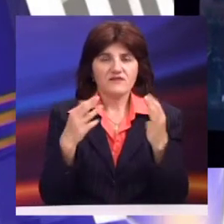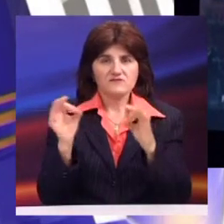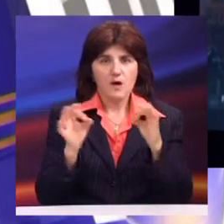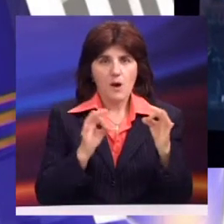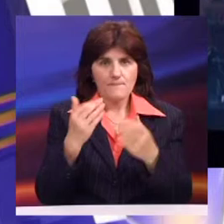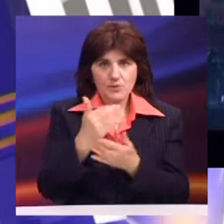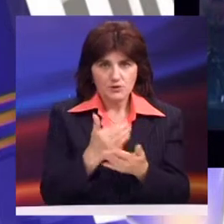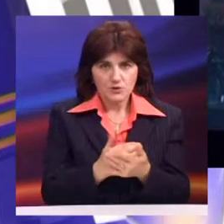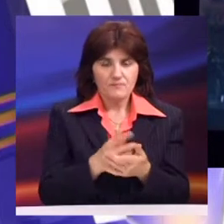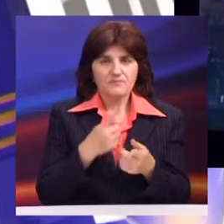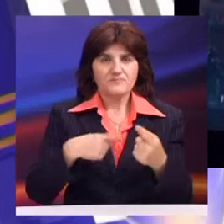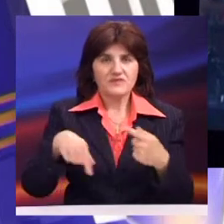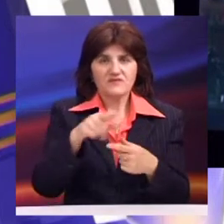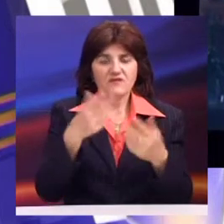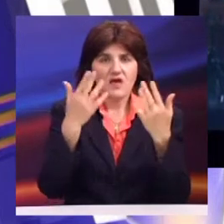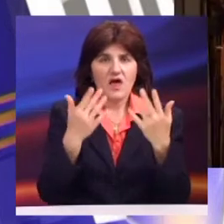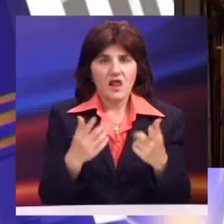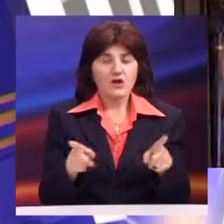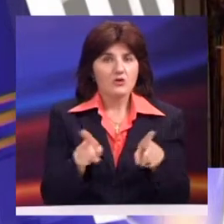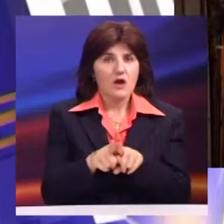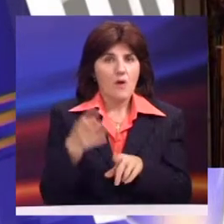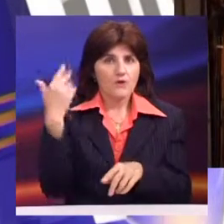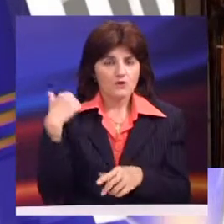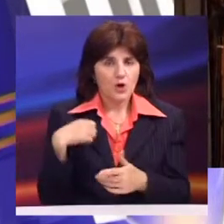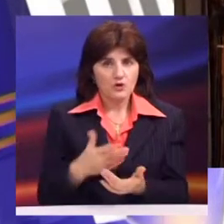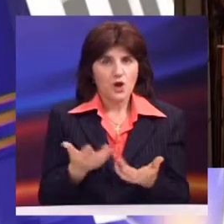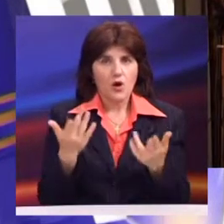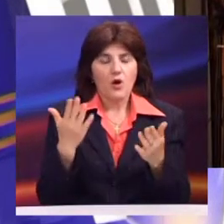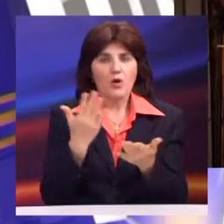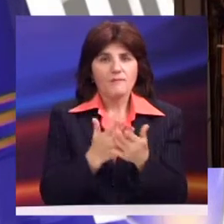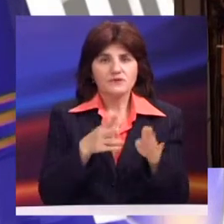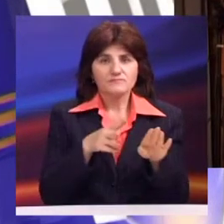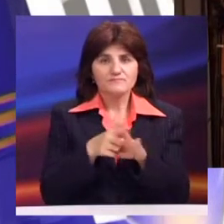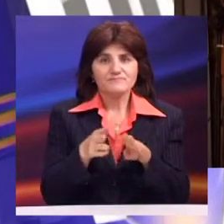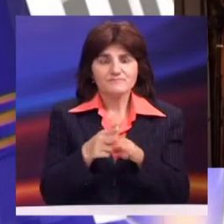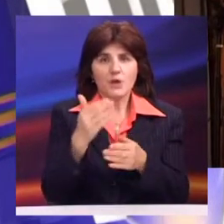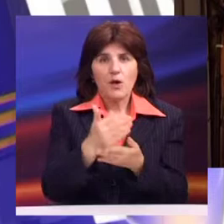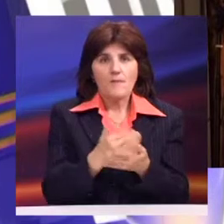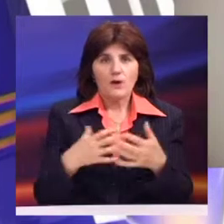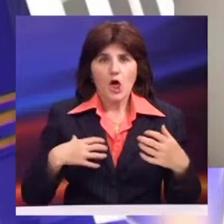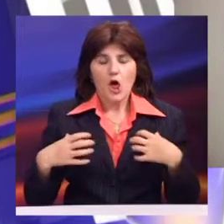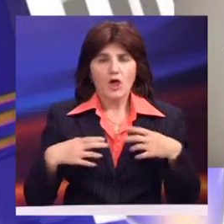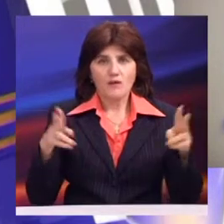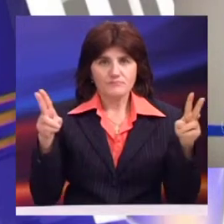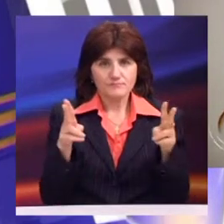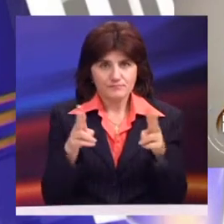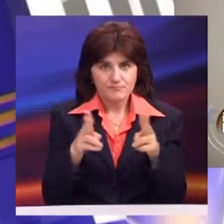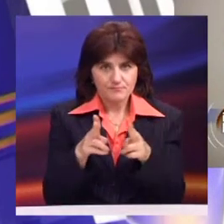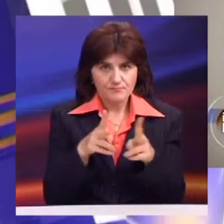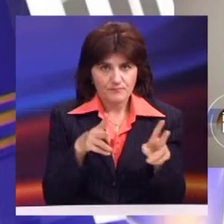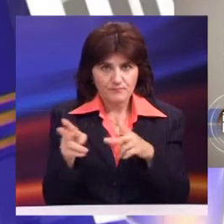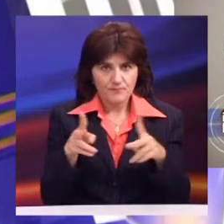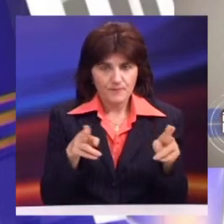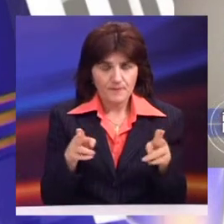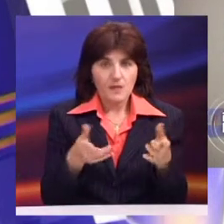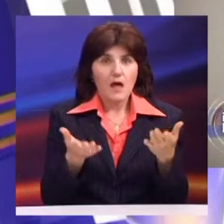su organizatori računali na isti budžet kao i prošle godine. Koliko ćemo rezati programa, to u ovom momentu ne znamo, ali